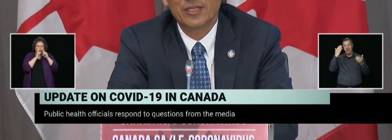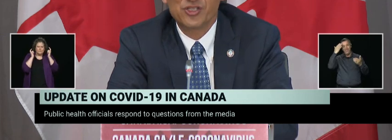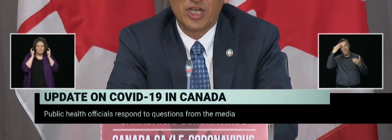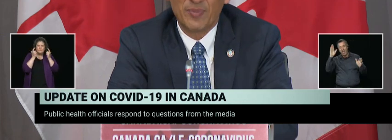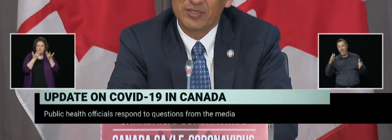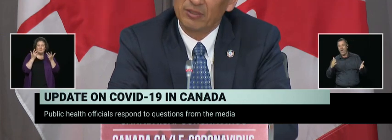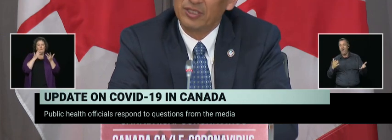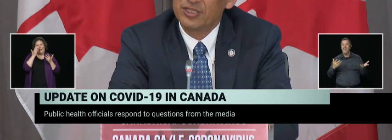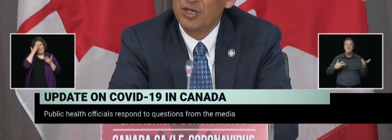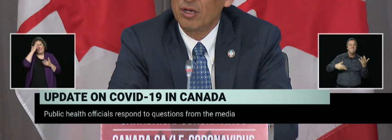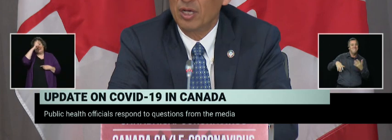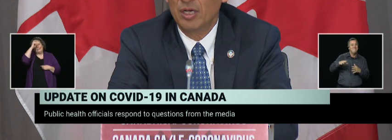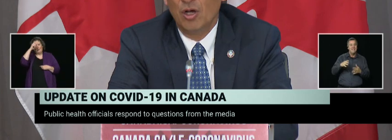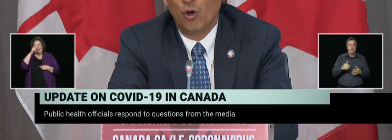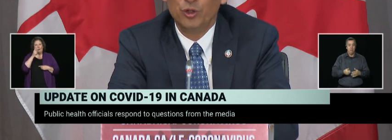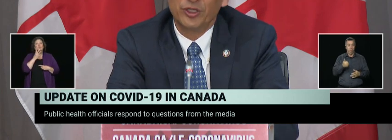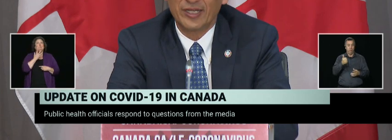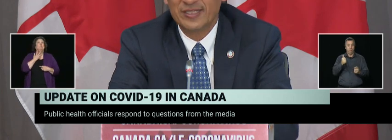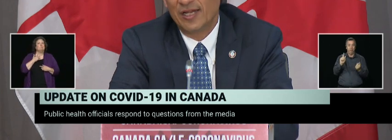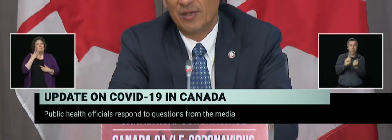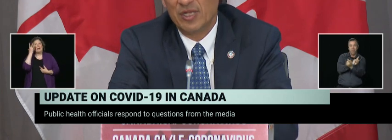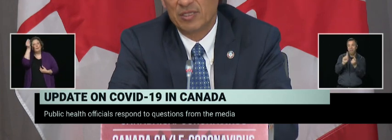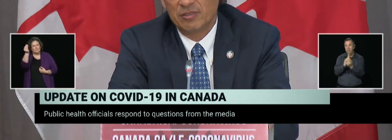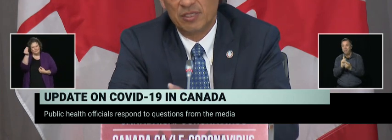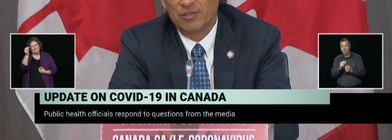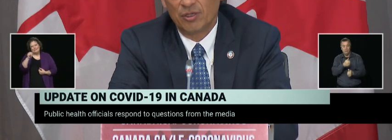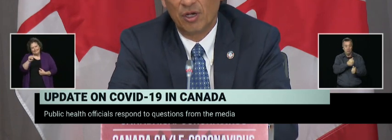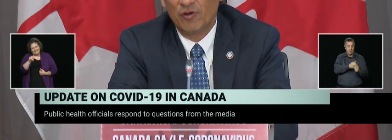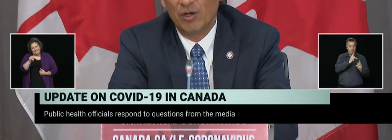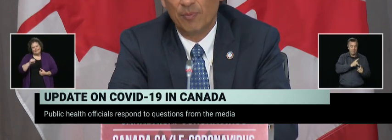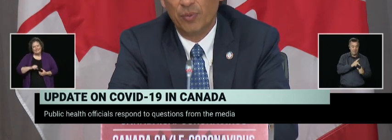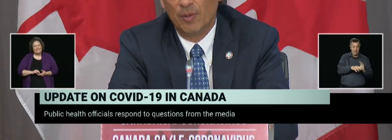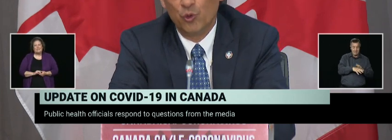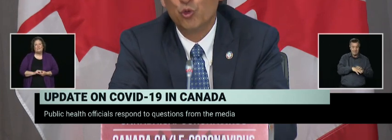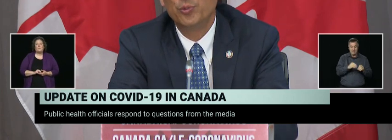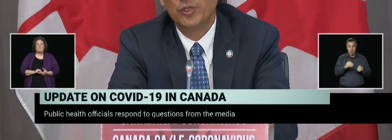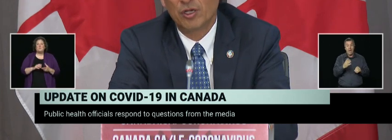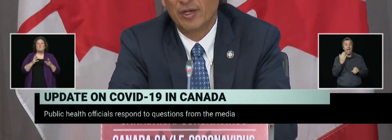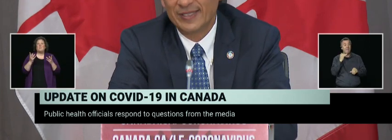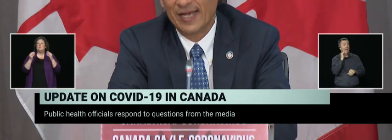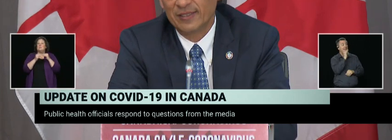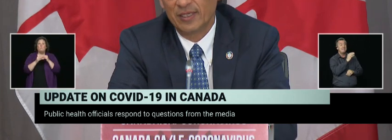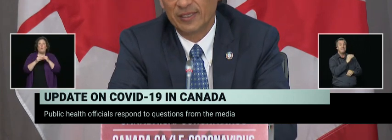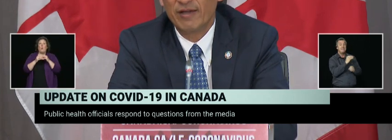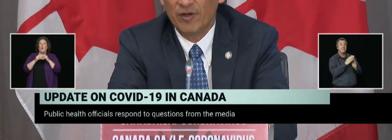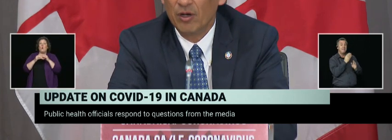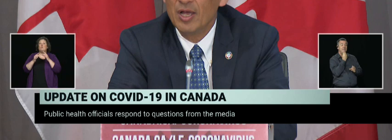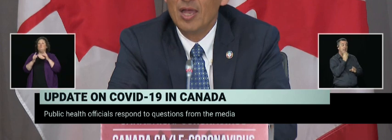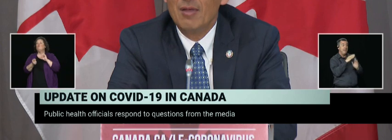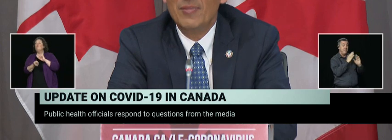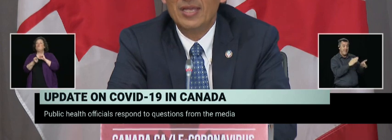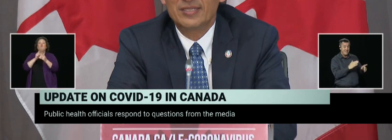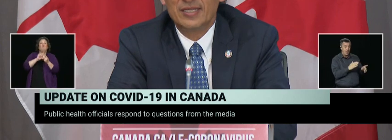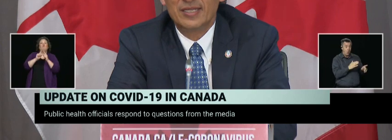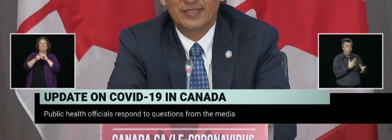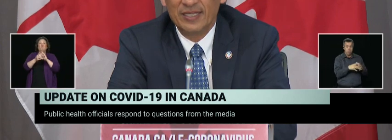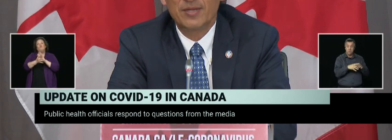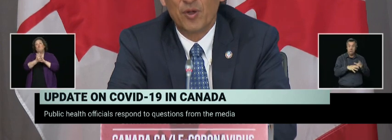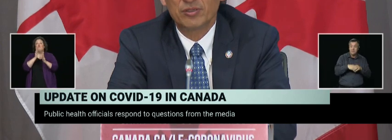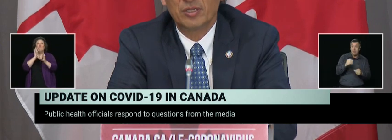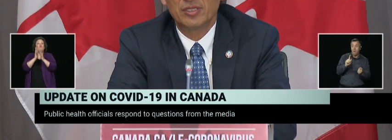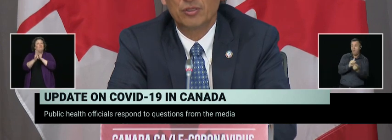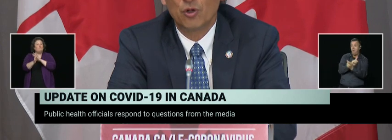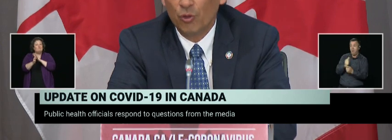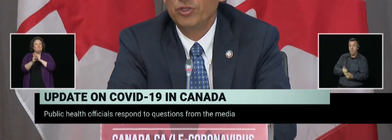de contacts et chaque personne qui sort au lieu de rester à la maison. C'est sûr qu'on va avoir beaucoup plus de contacts qu'avant, mais c'est